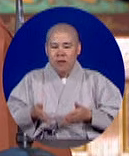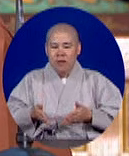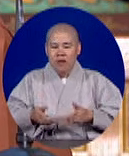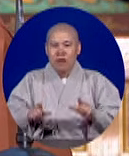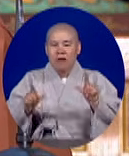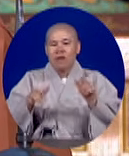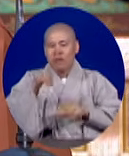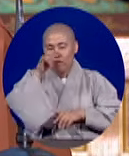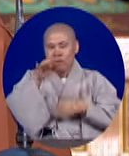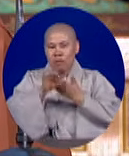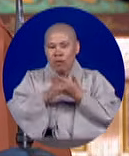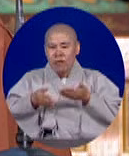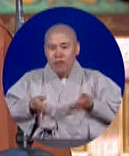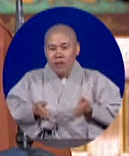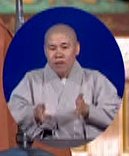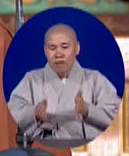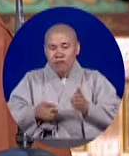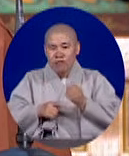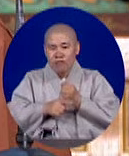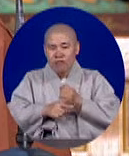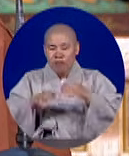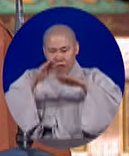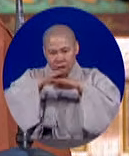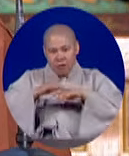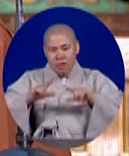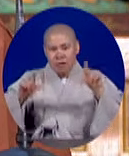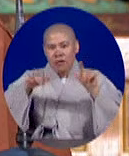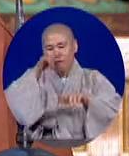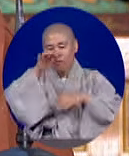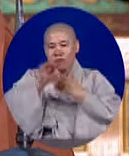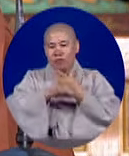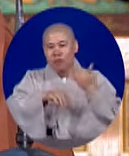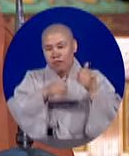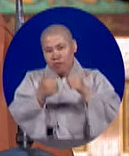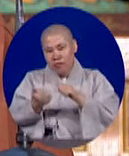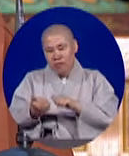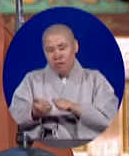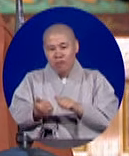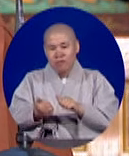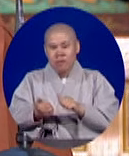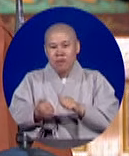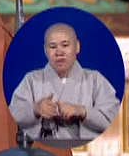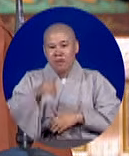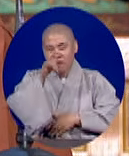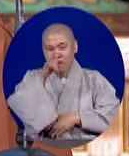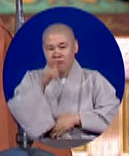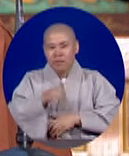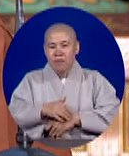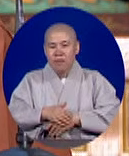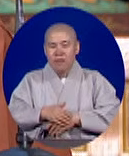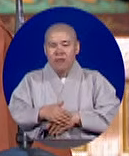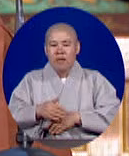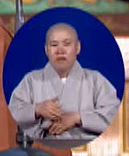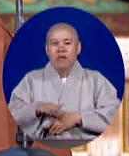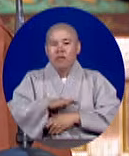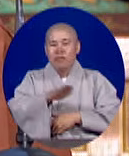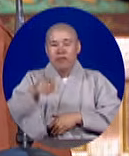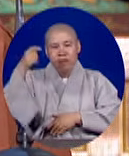있으면 낫다는 거 아니에요. 제삿날이 있으면 죽는다는 거 아니에요. 그래서 우리가 느끼는